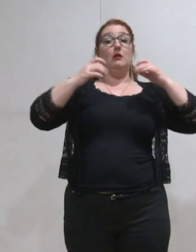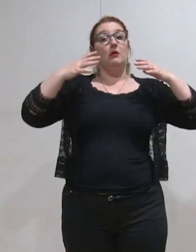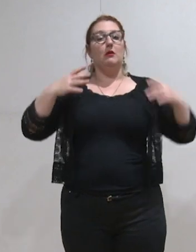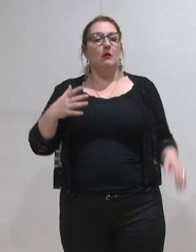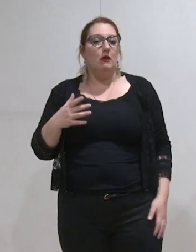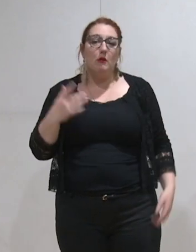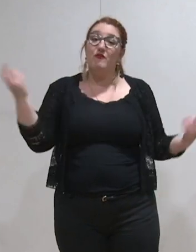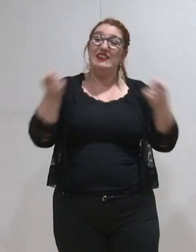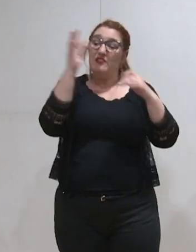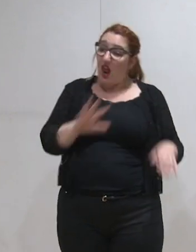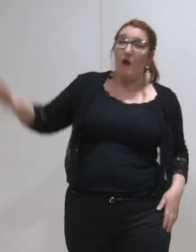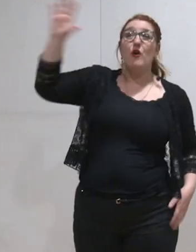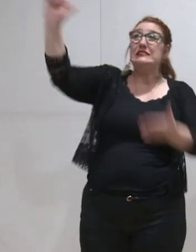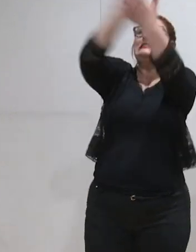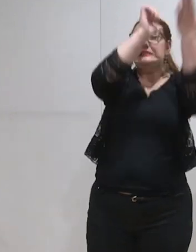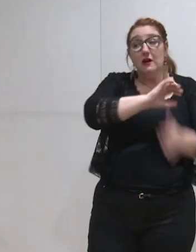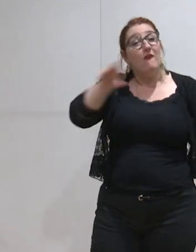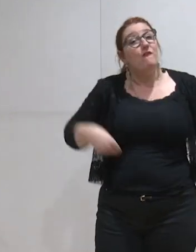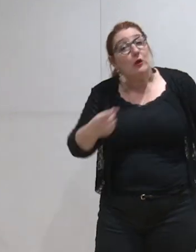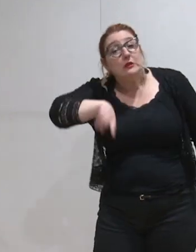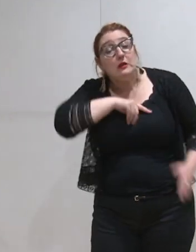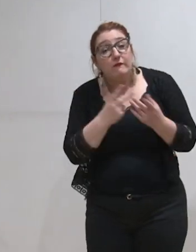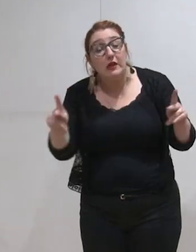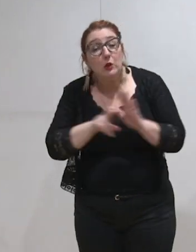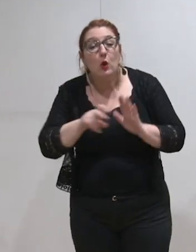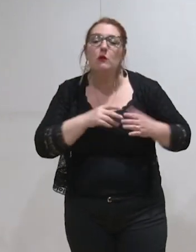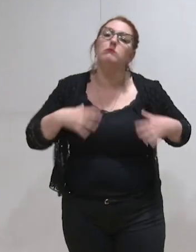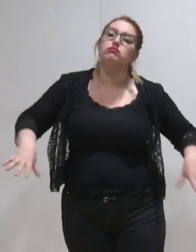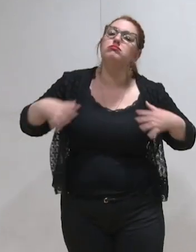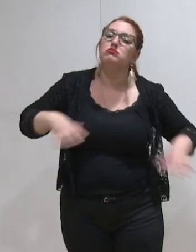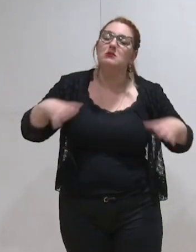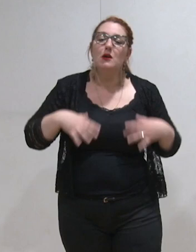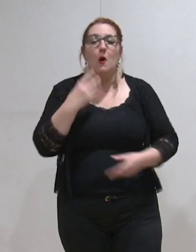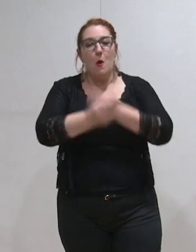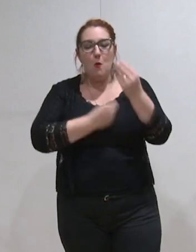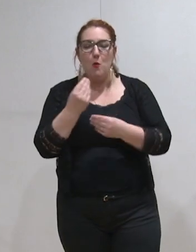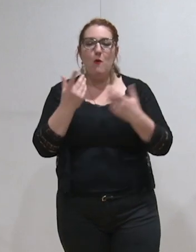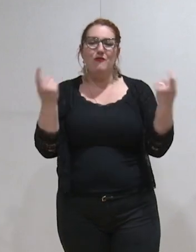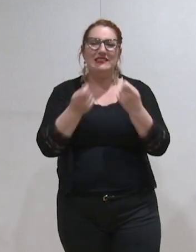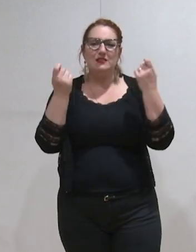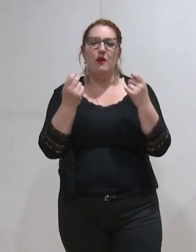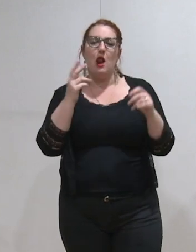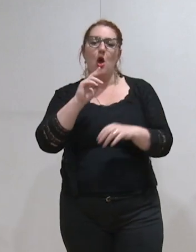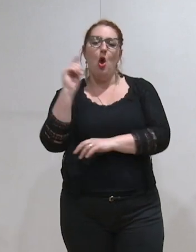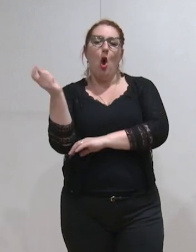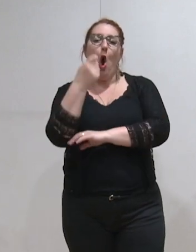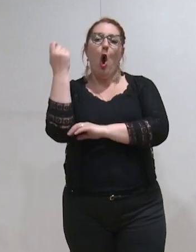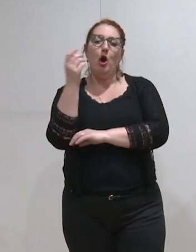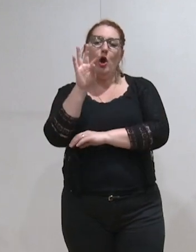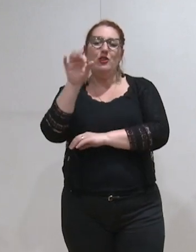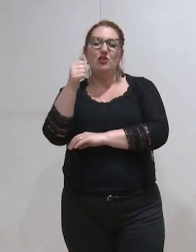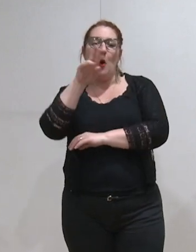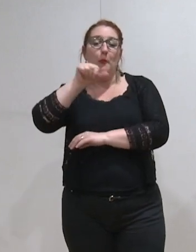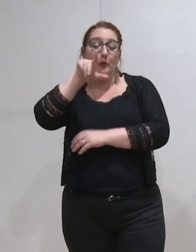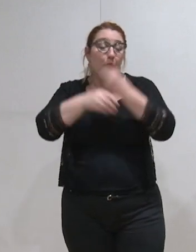festival dans l'ensemble de la France ù le soutien effectivement à roctambul qui est revenu sur Grenoble ou le le soutien à la Fabrique